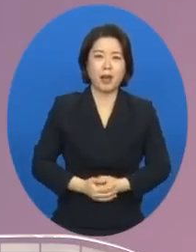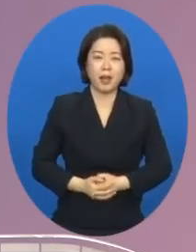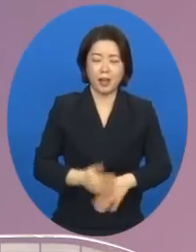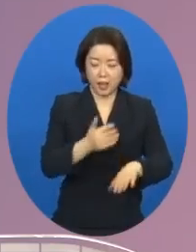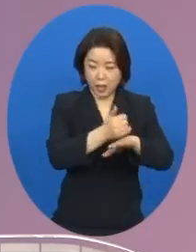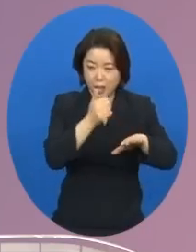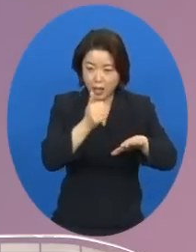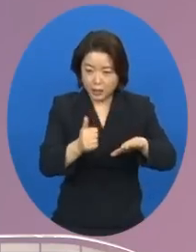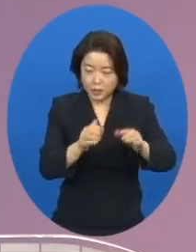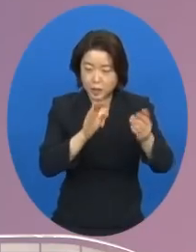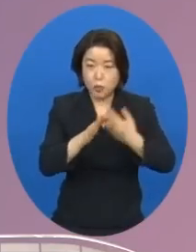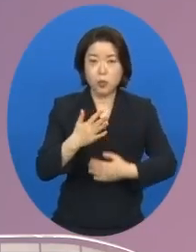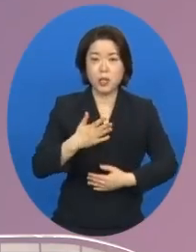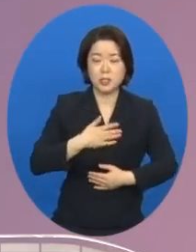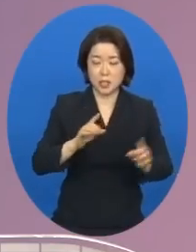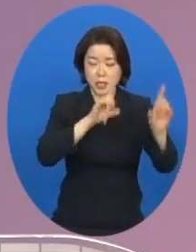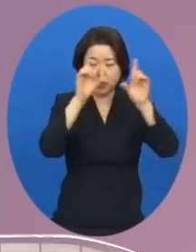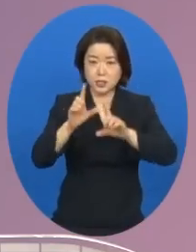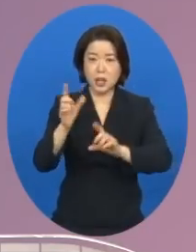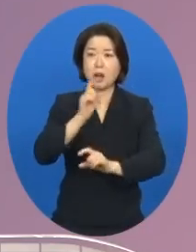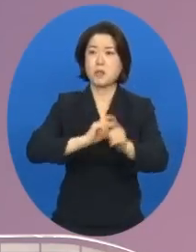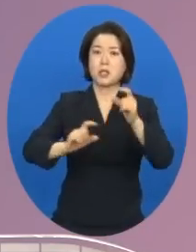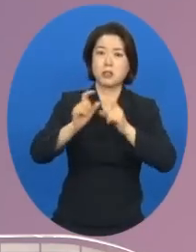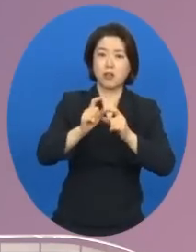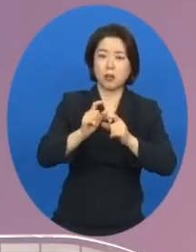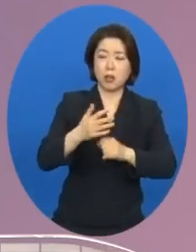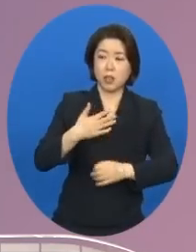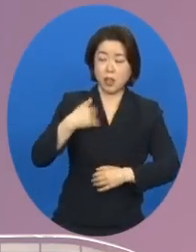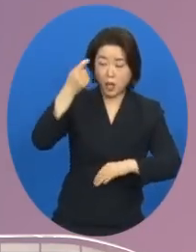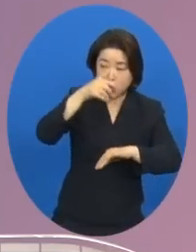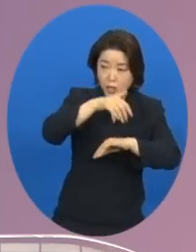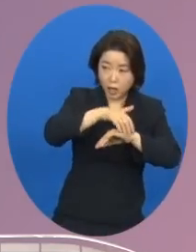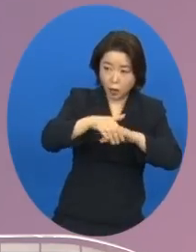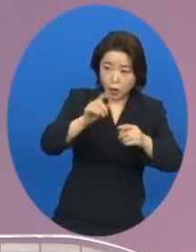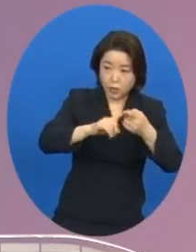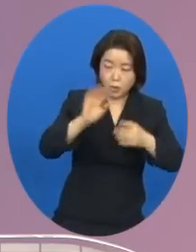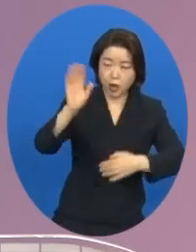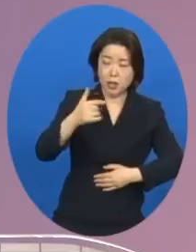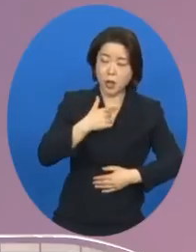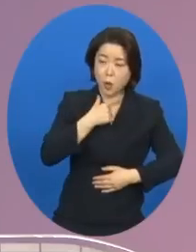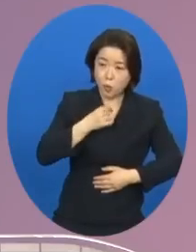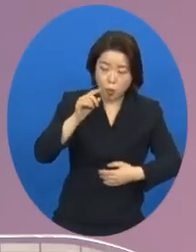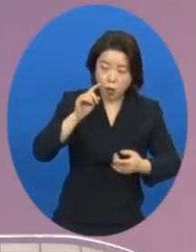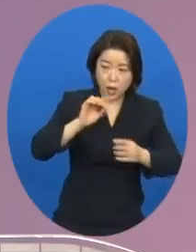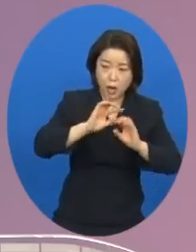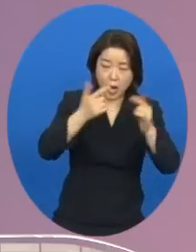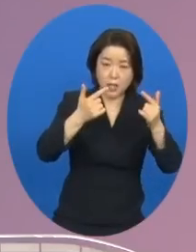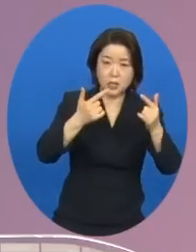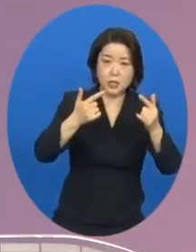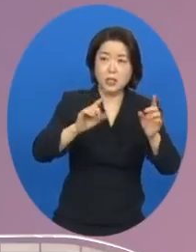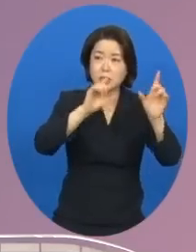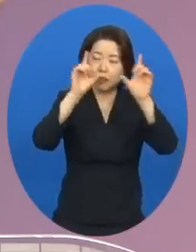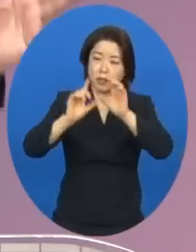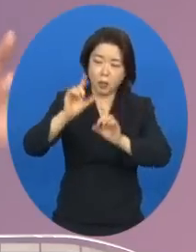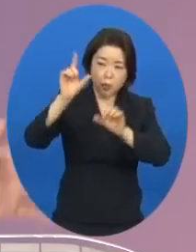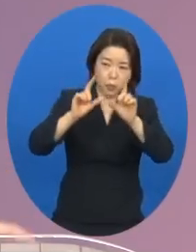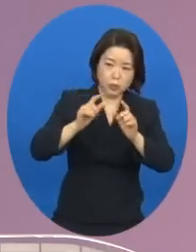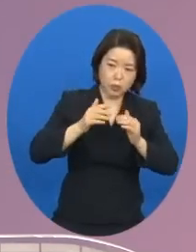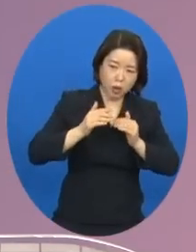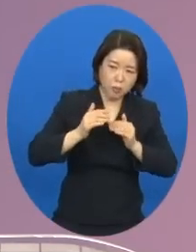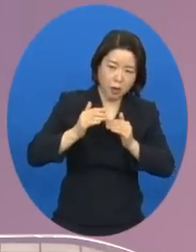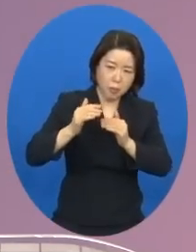이후에 저의 삶이 점점점 전혀 제가 계획하지도 원하지도 않는 형태의 삶으로 그렇게